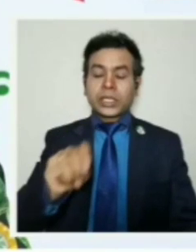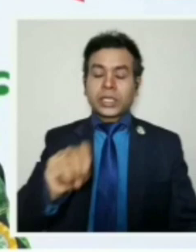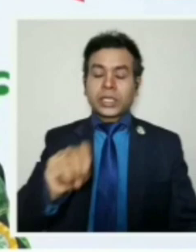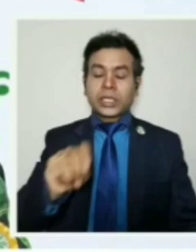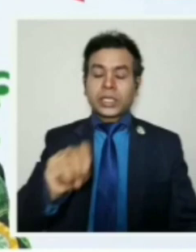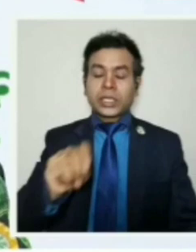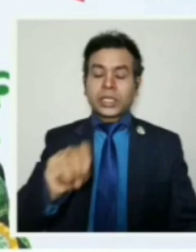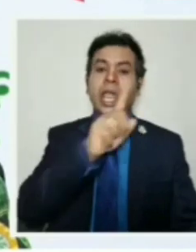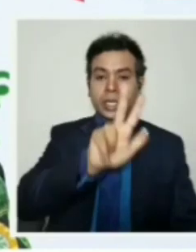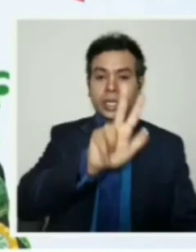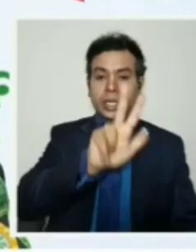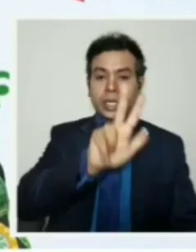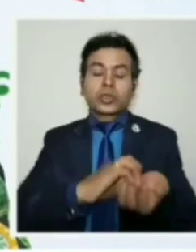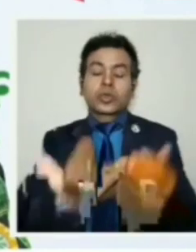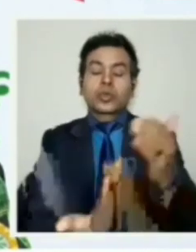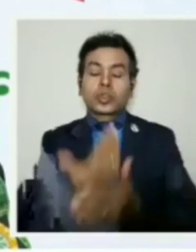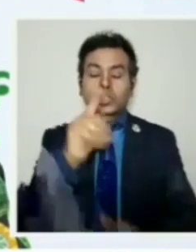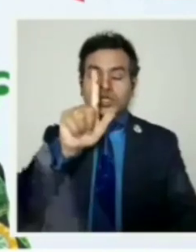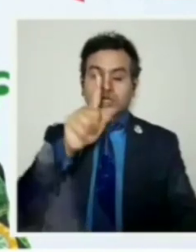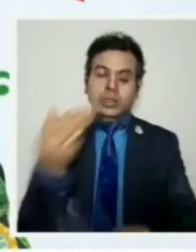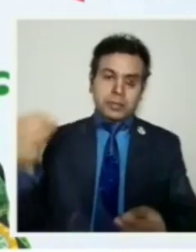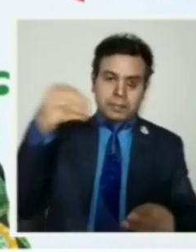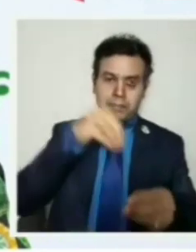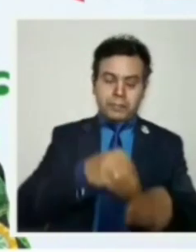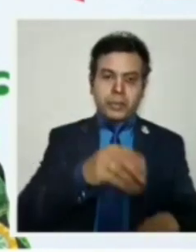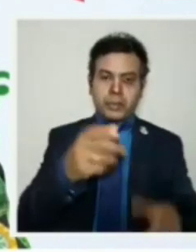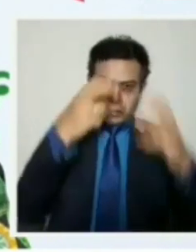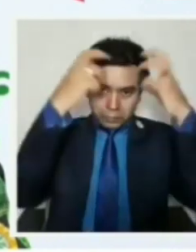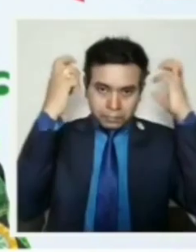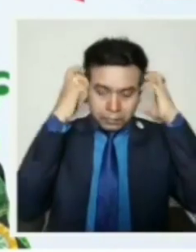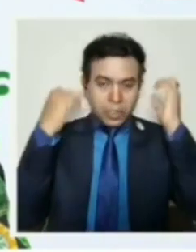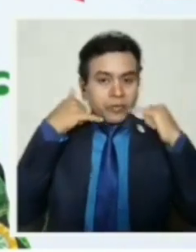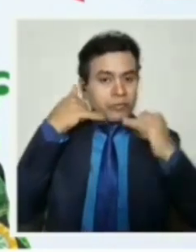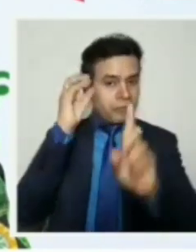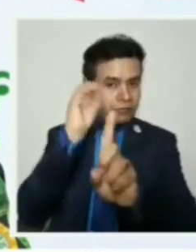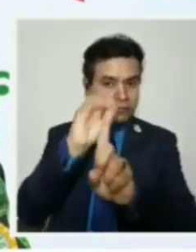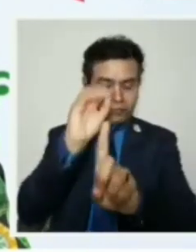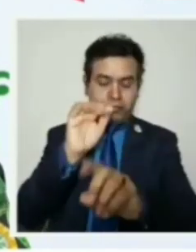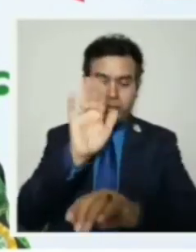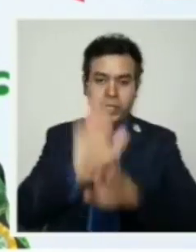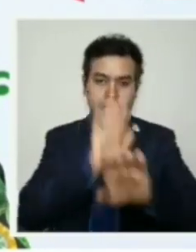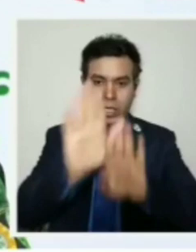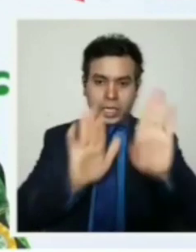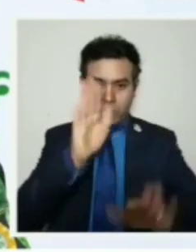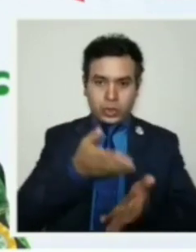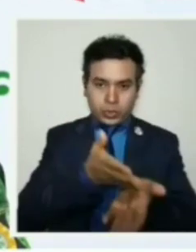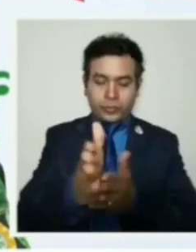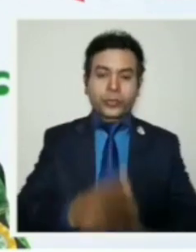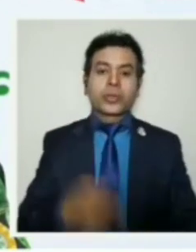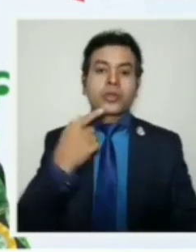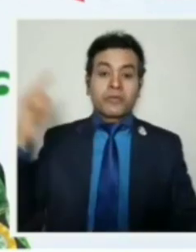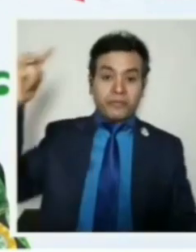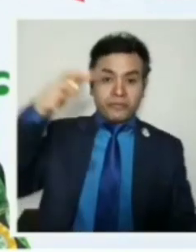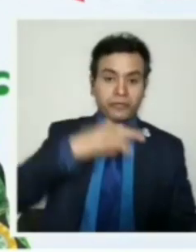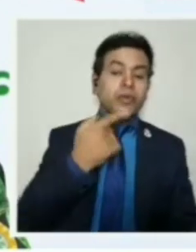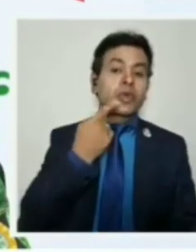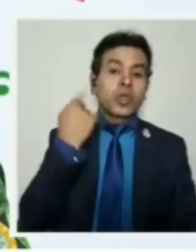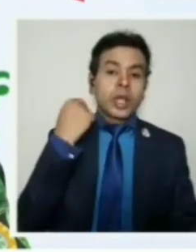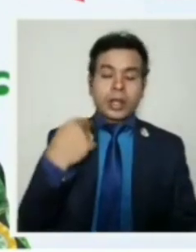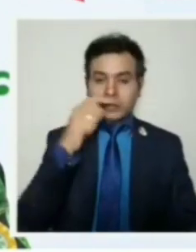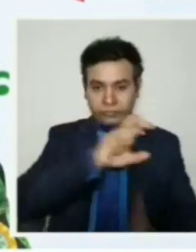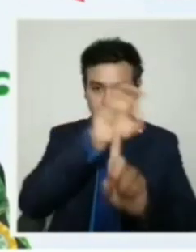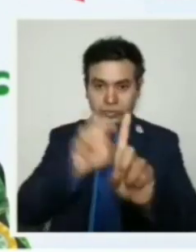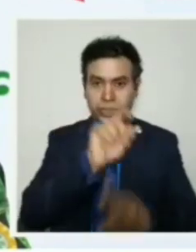বিমানবন্দরে গত 24 ঘন্টায় স্ক্রিনিং হয়েছে 485 জন, স্থলবন্দরে 410 জন, সমুদ্র বন্দরে 138 জন,